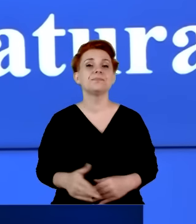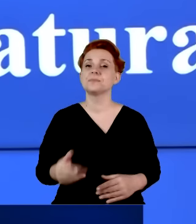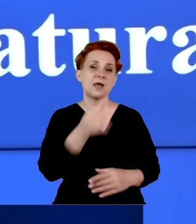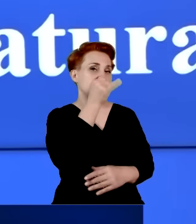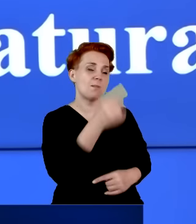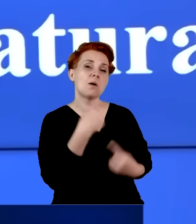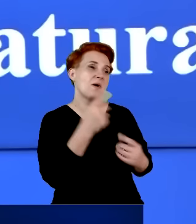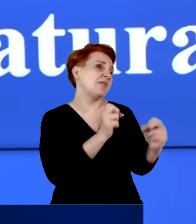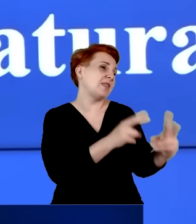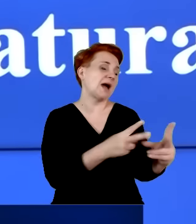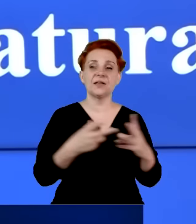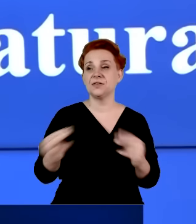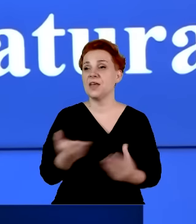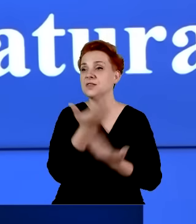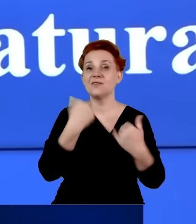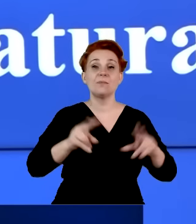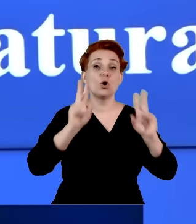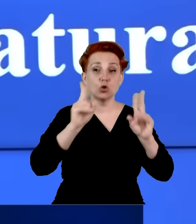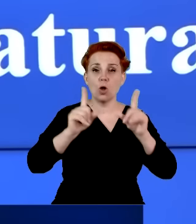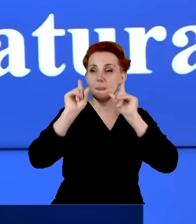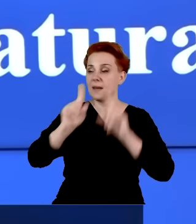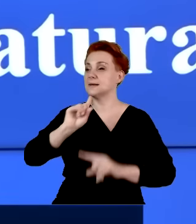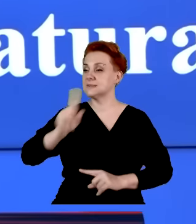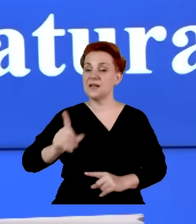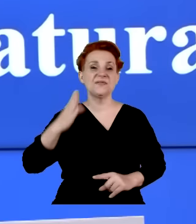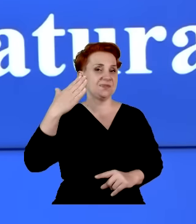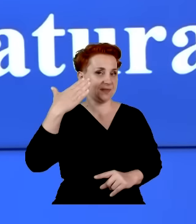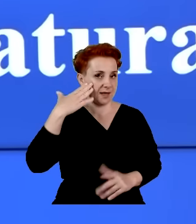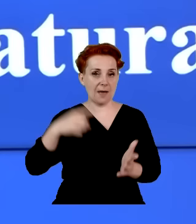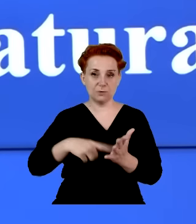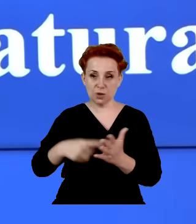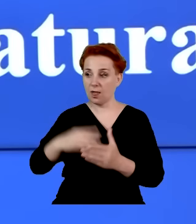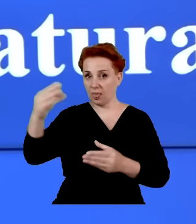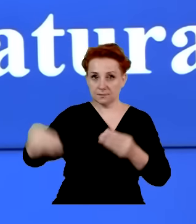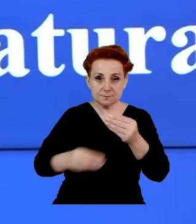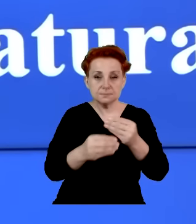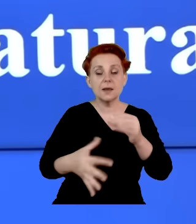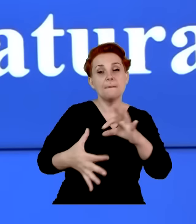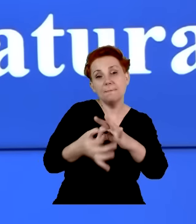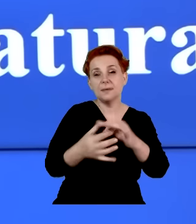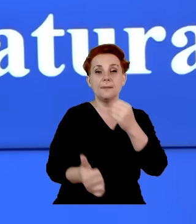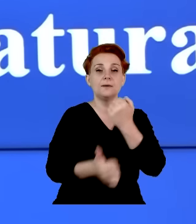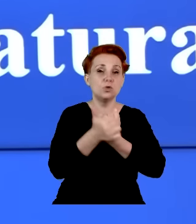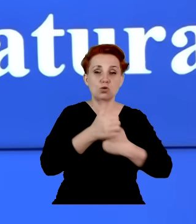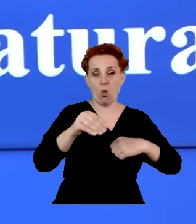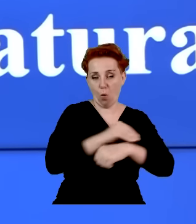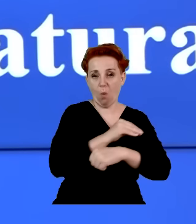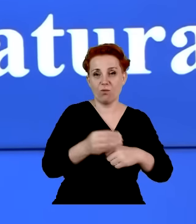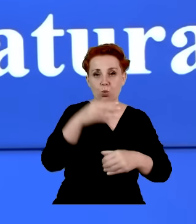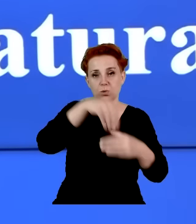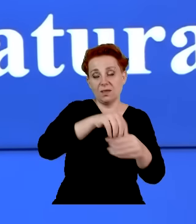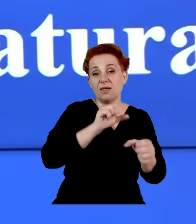zaprzecić. Nie wiem kto fizycznie zlecił. Wiem, że one są wkomponowane w materiał dowodowy yyy i były